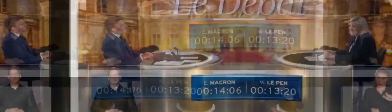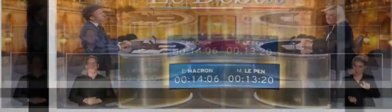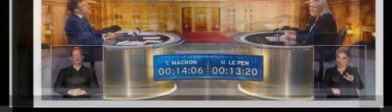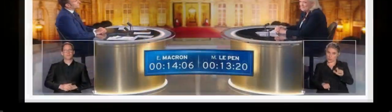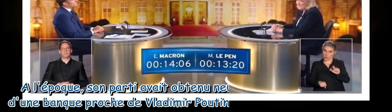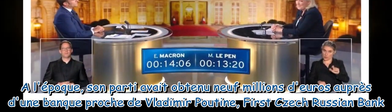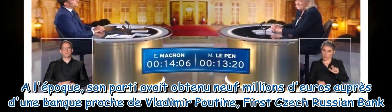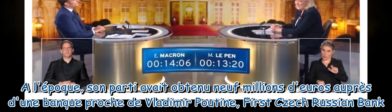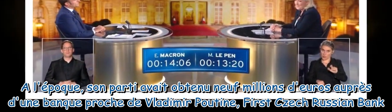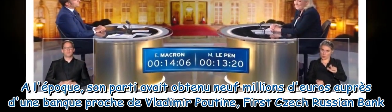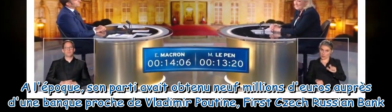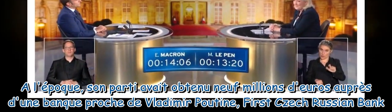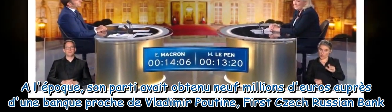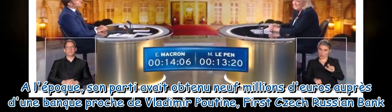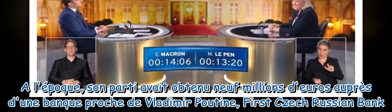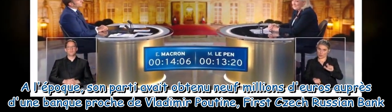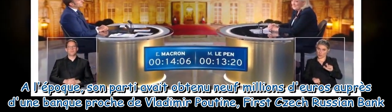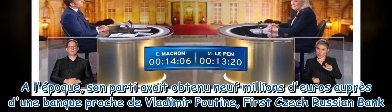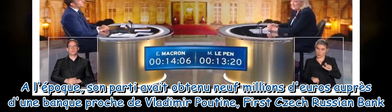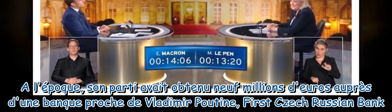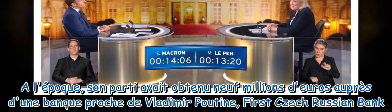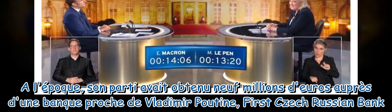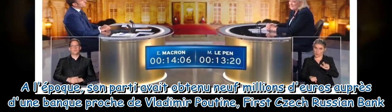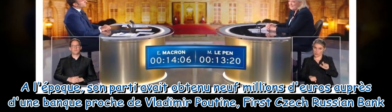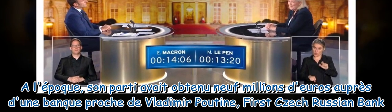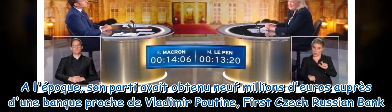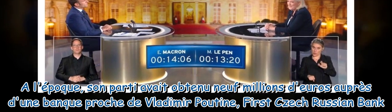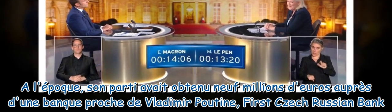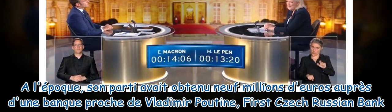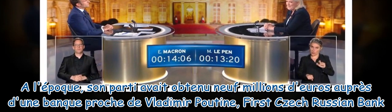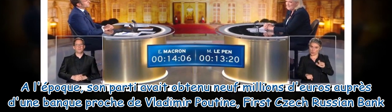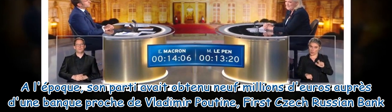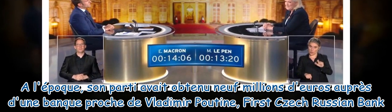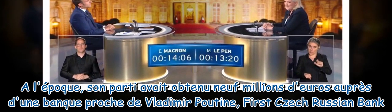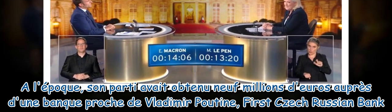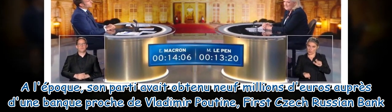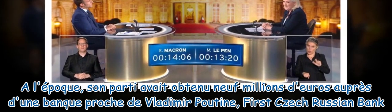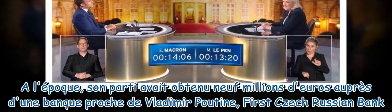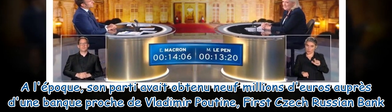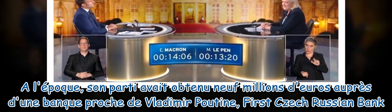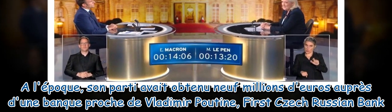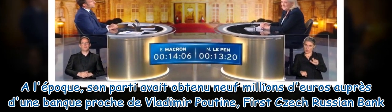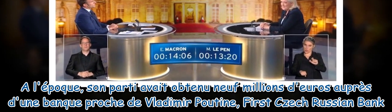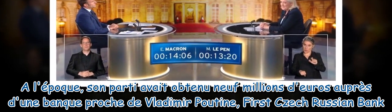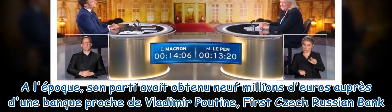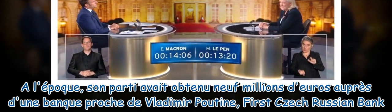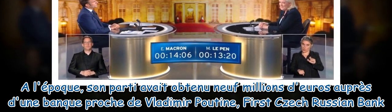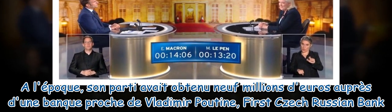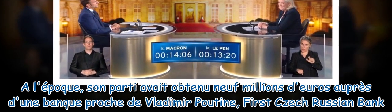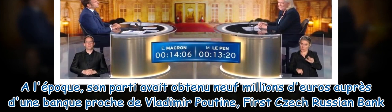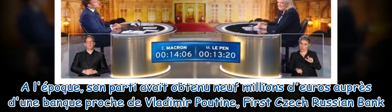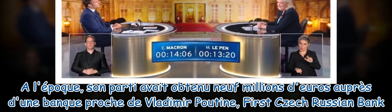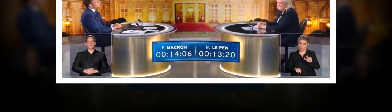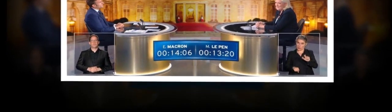à l'époque son parti avait obtenu 9 millions d'euros auprès d'une banque proche de vladimir poutine first chaque run